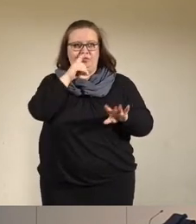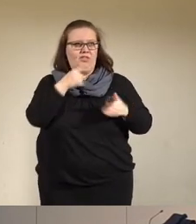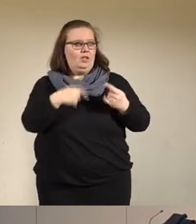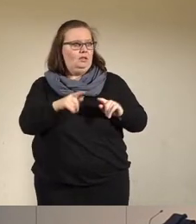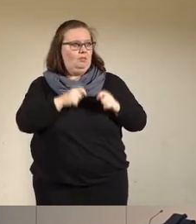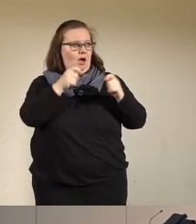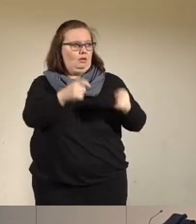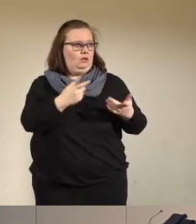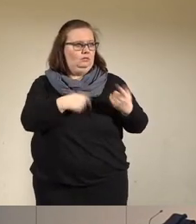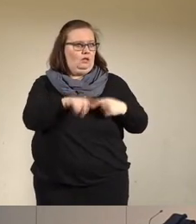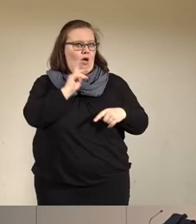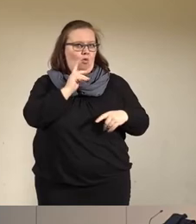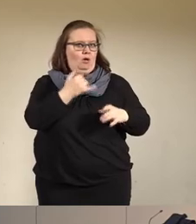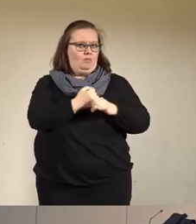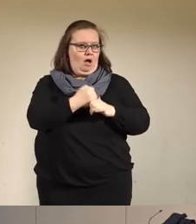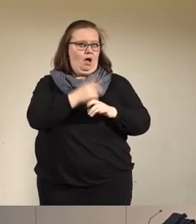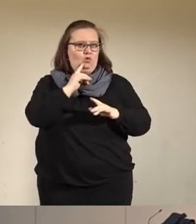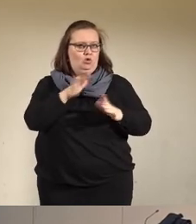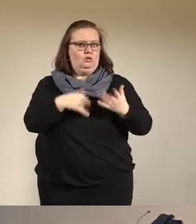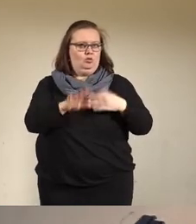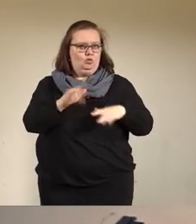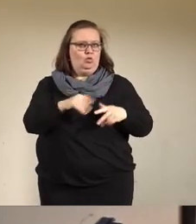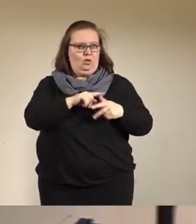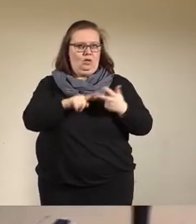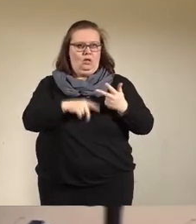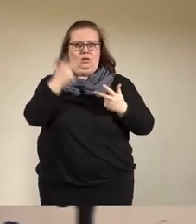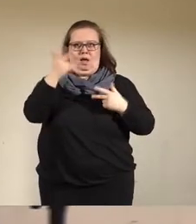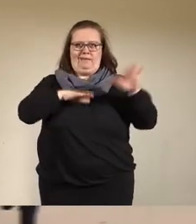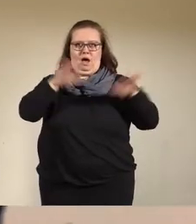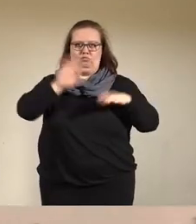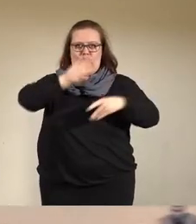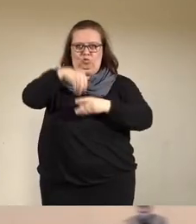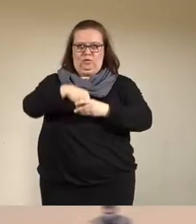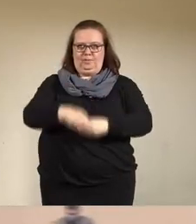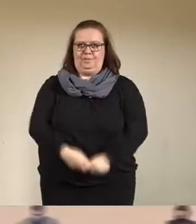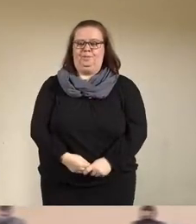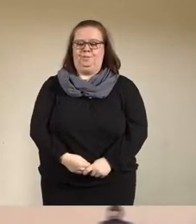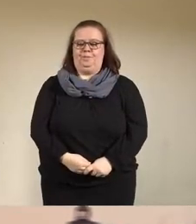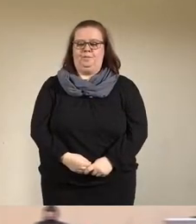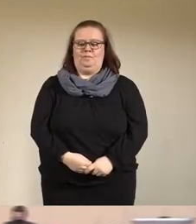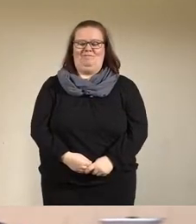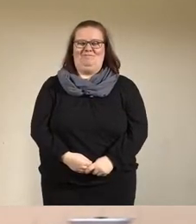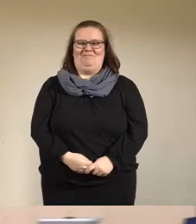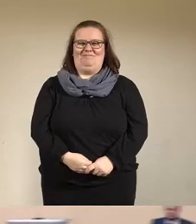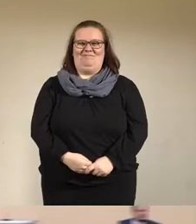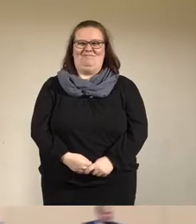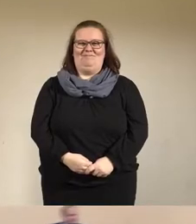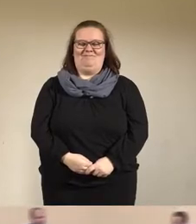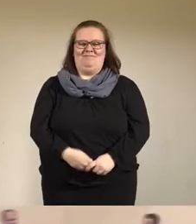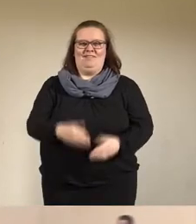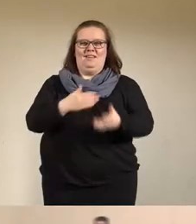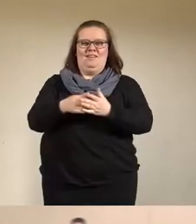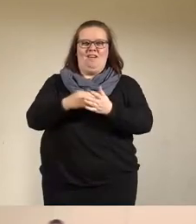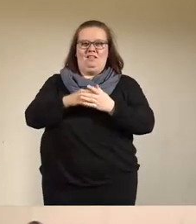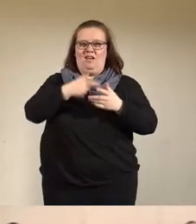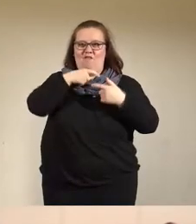die es beantragen, dann können sie es ja machen, aber ansonsten würde ich das mal in drei Abstimmungen hineinbringen. Jetzt eine weitere Wortmeldung, Herr Blödner und Herr Frau